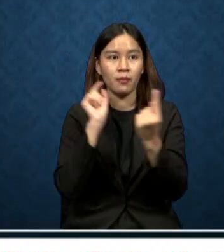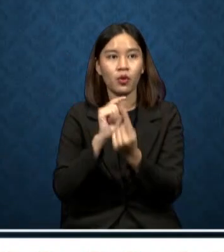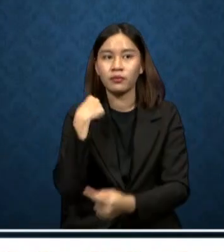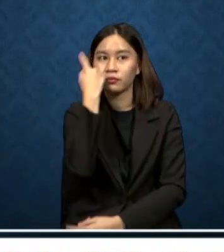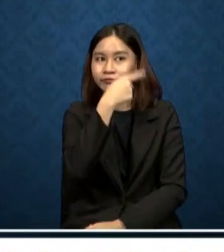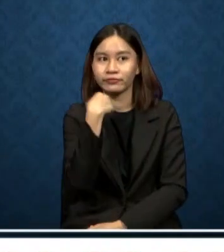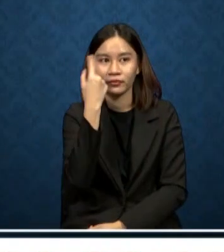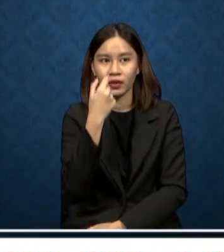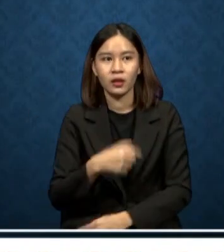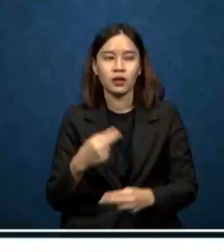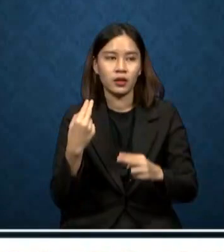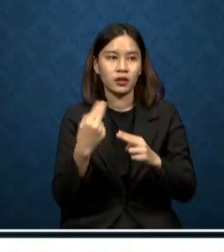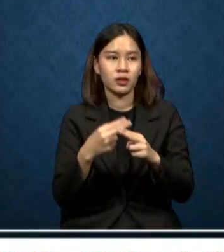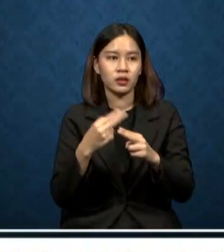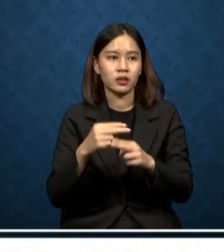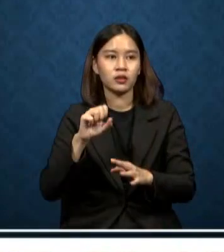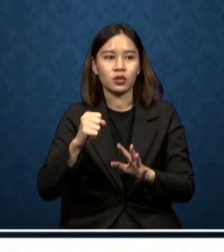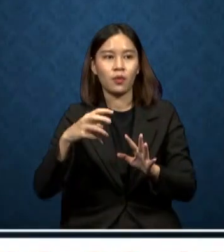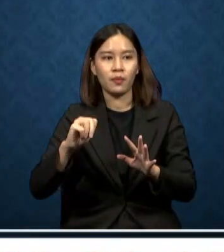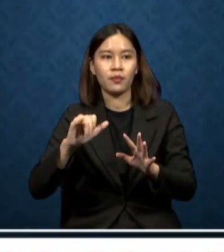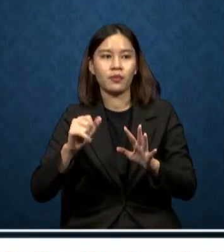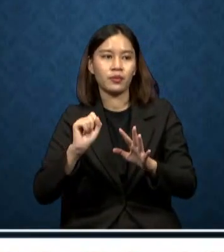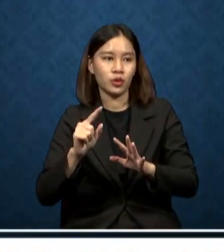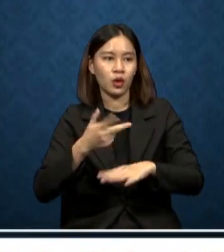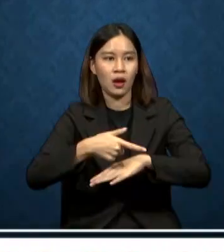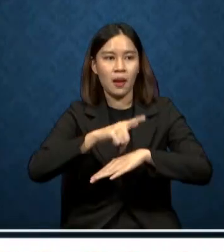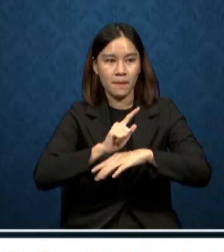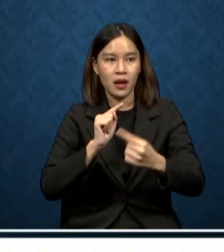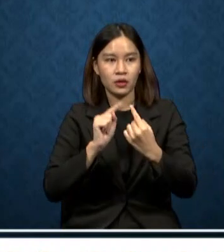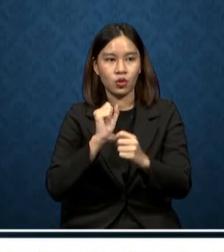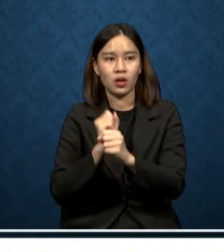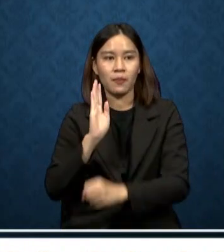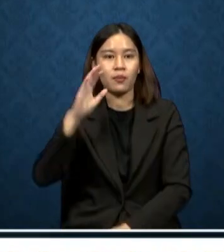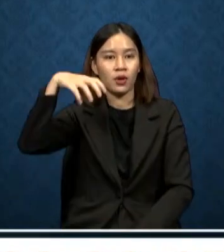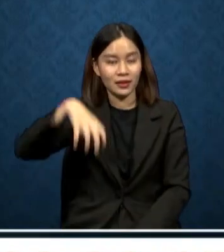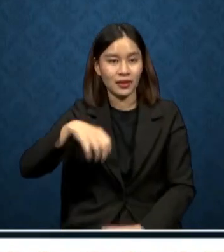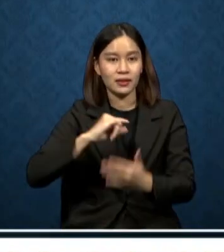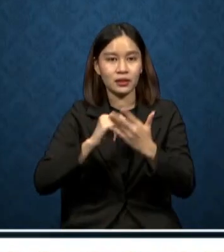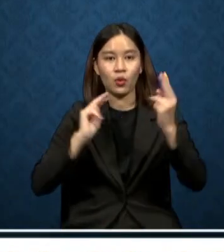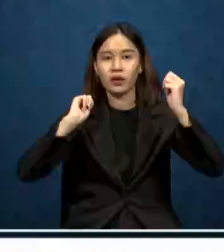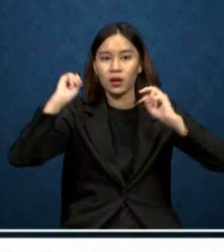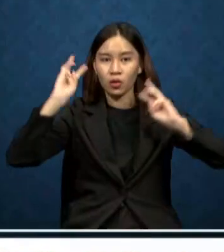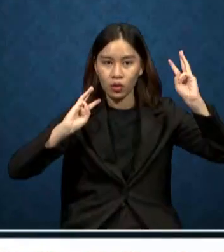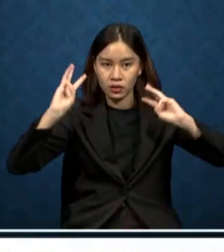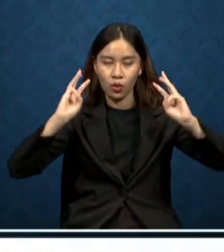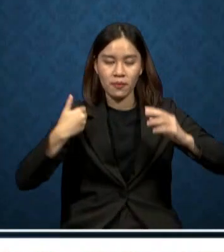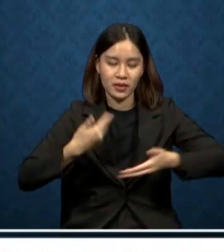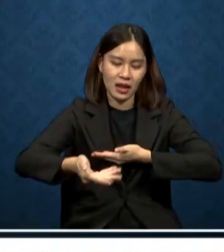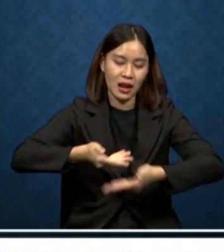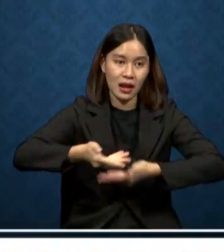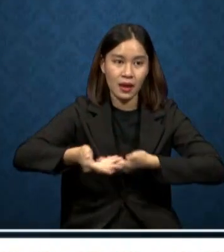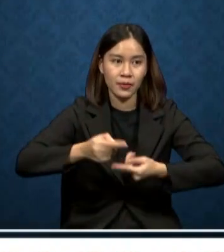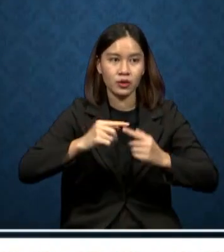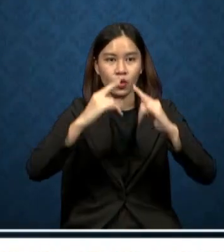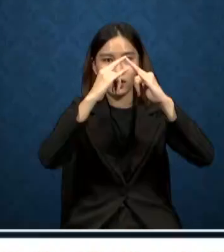Iระทานบายสั principlesla put me toอั 2011.ขอมูที่